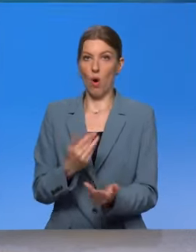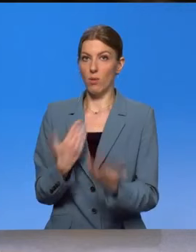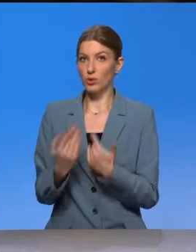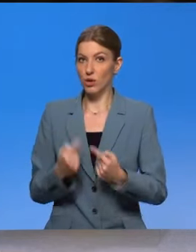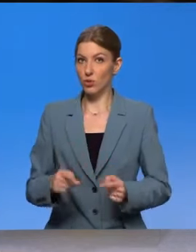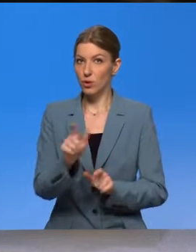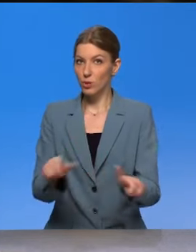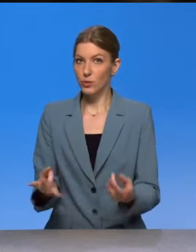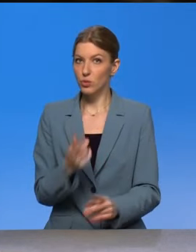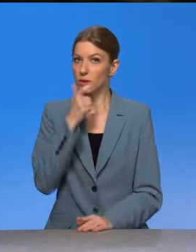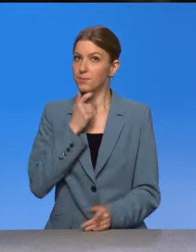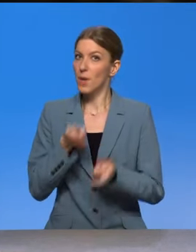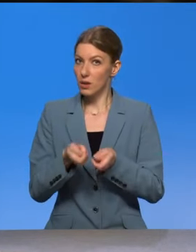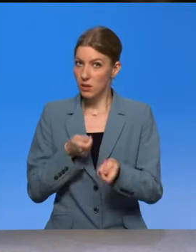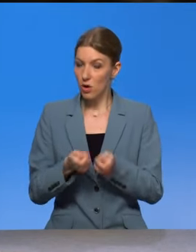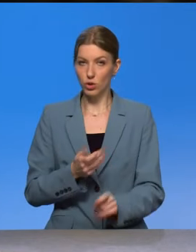осторожность.